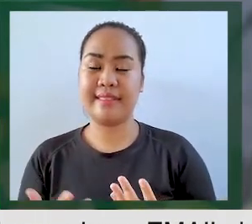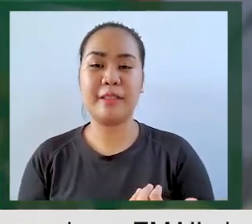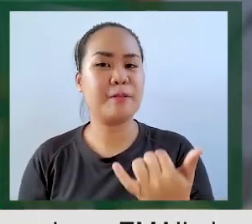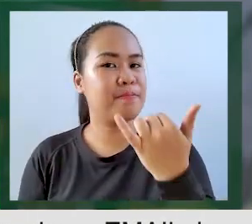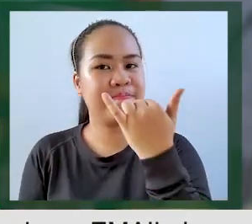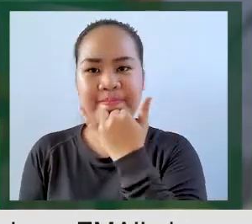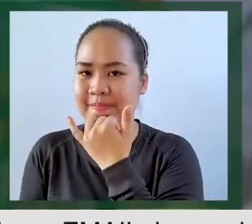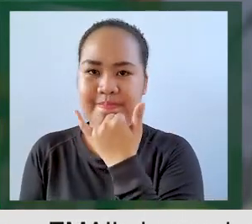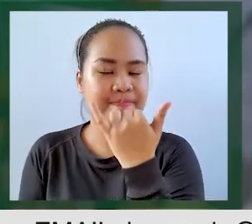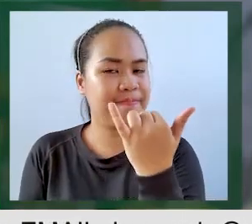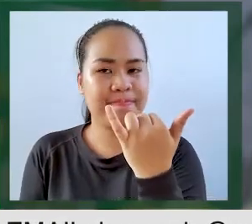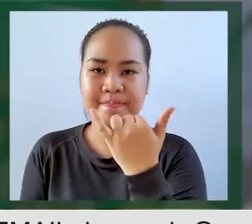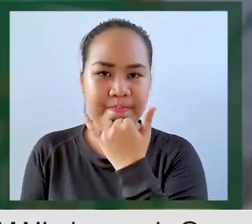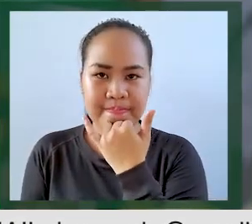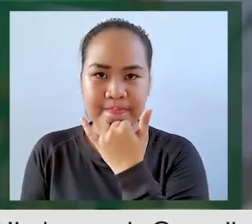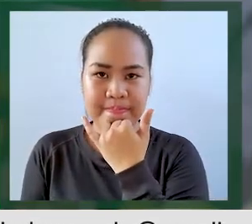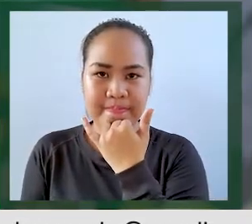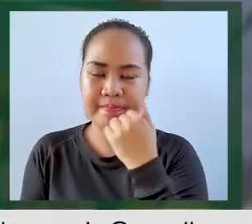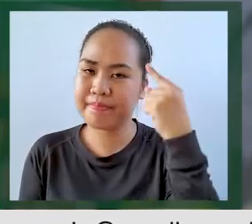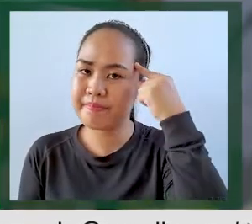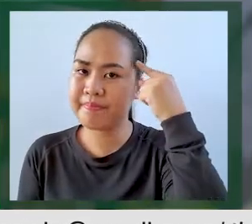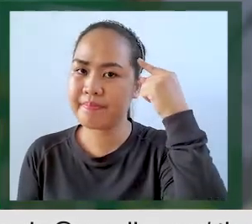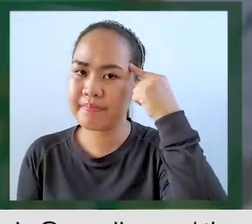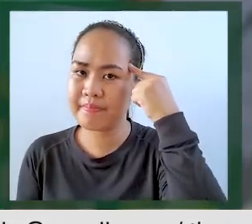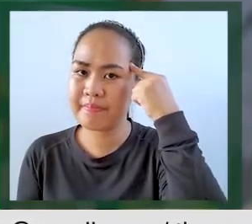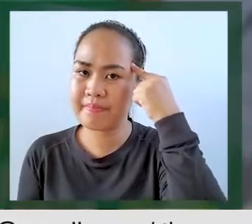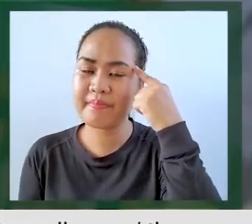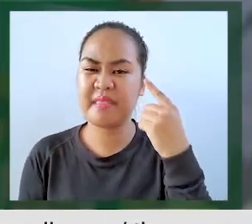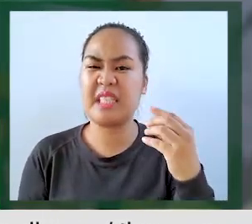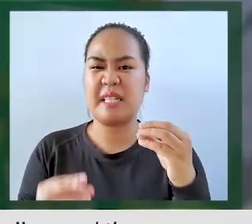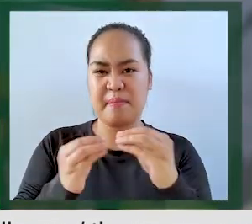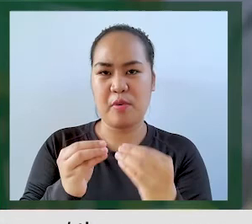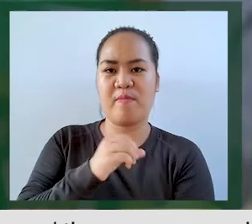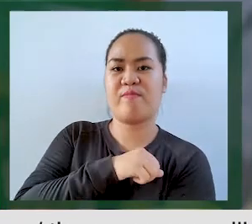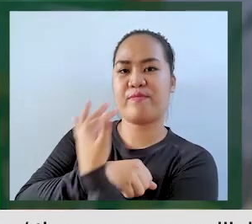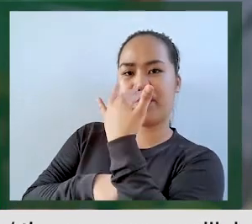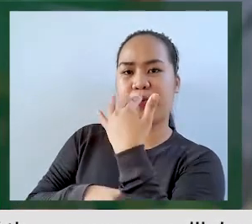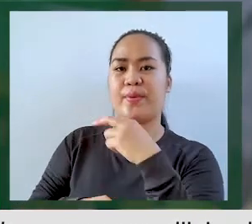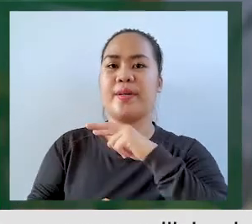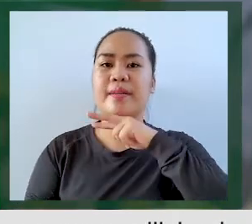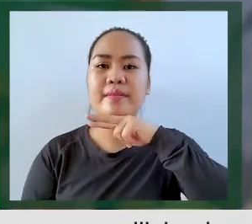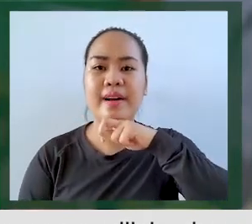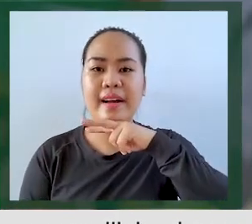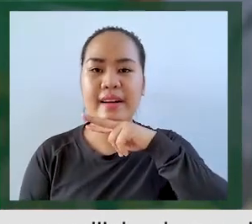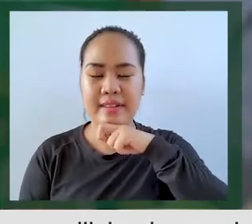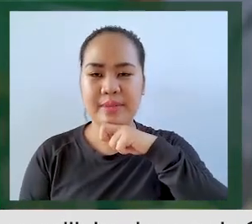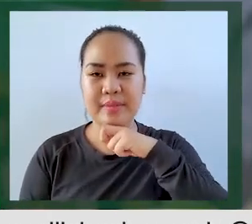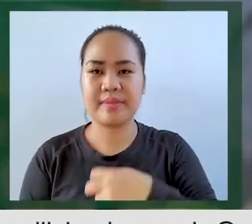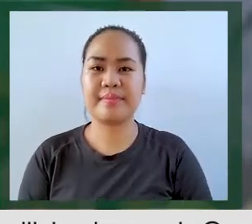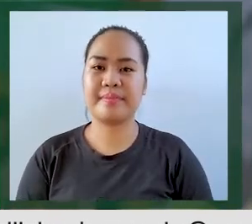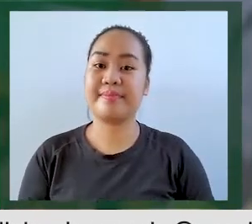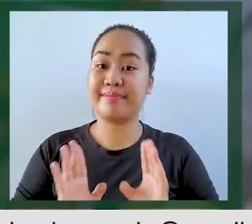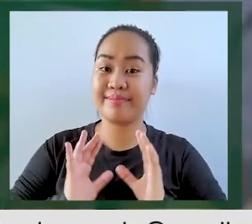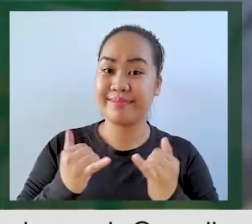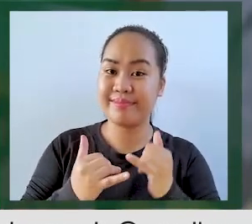constituents. Doon po tayo nagkakaroon ng lapses, 'di ba? Minsan sa akin dito